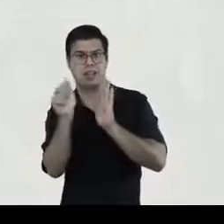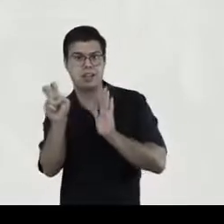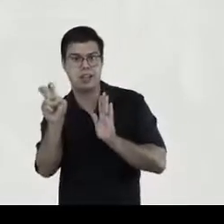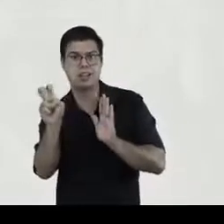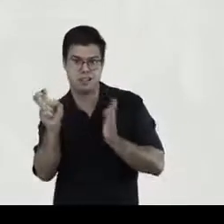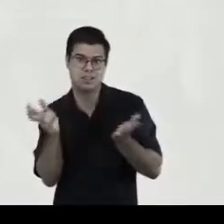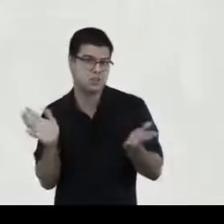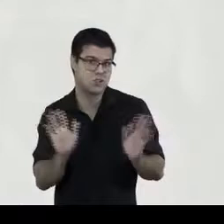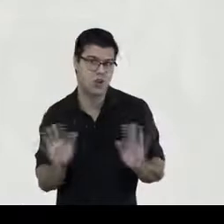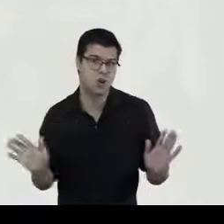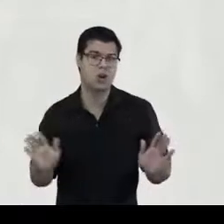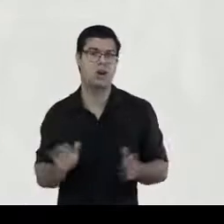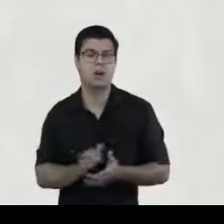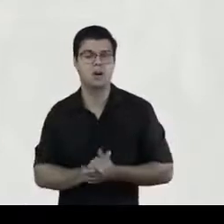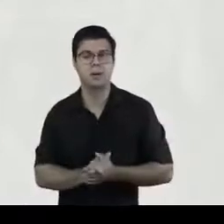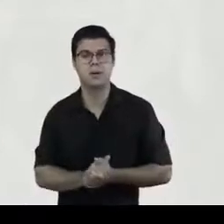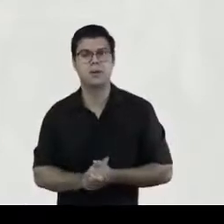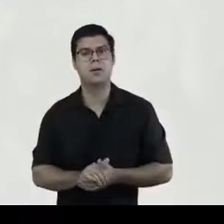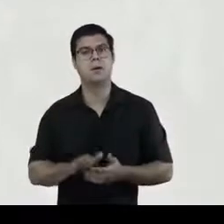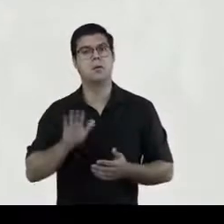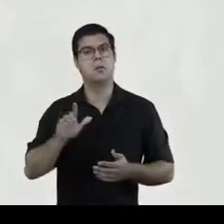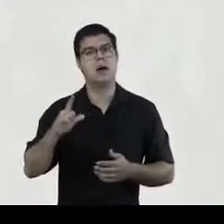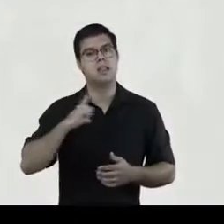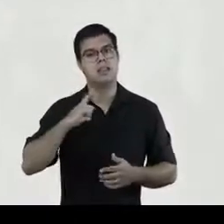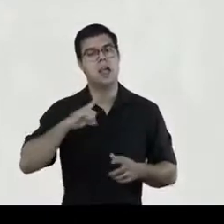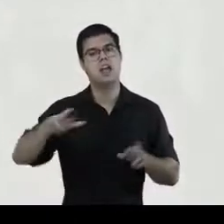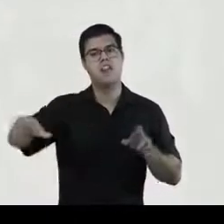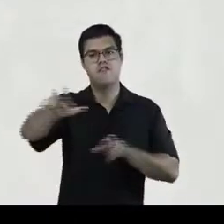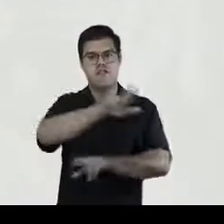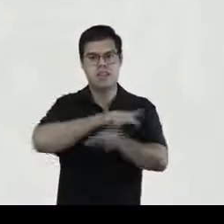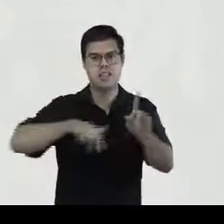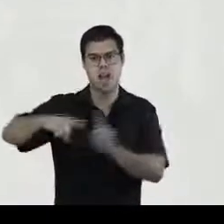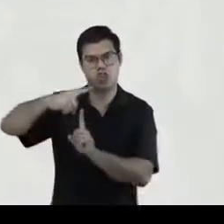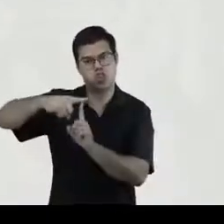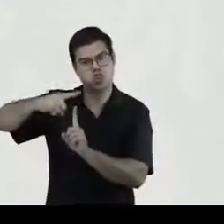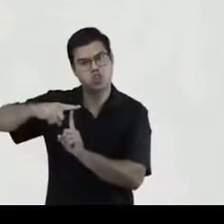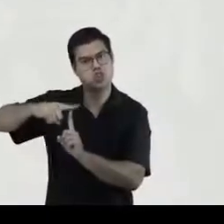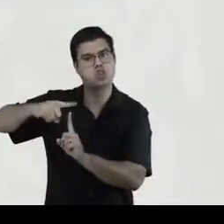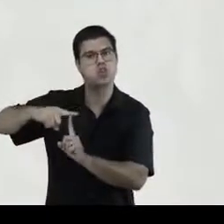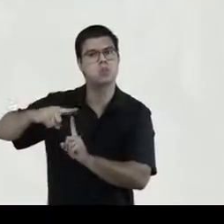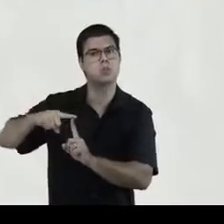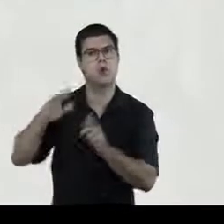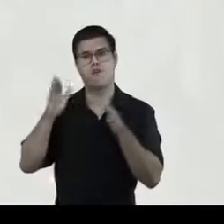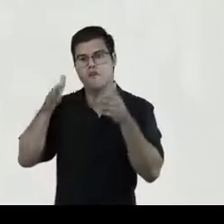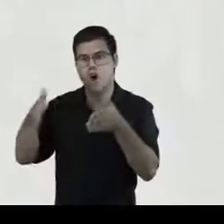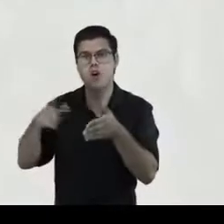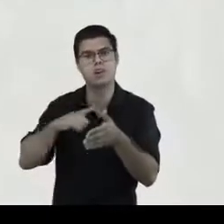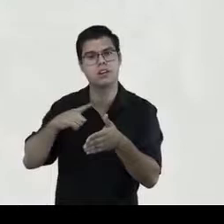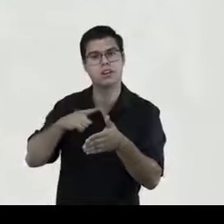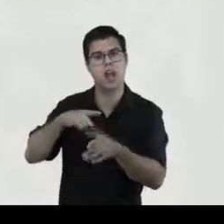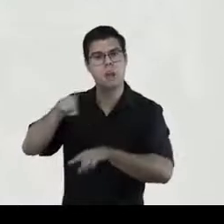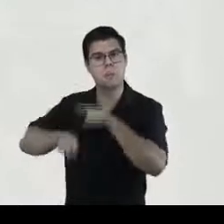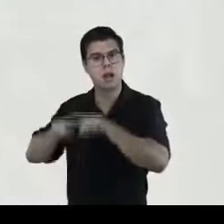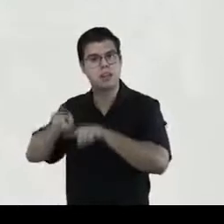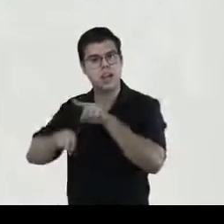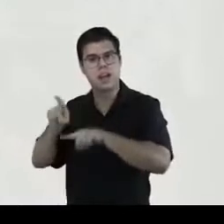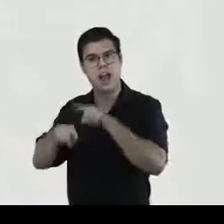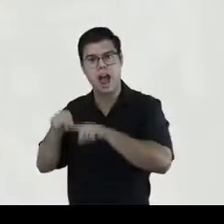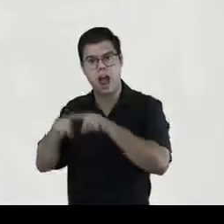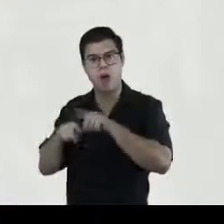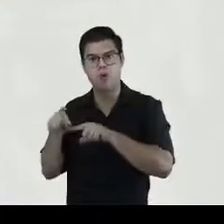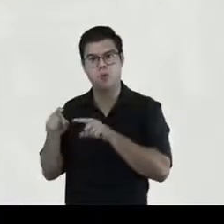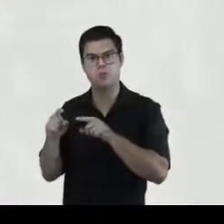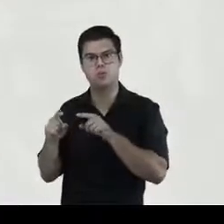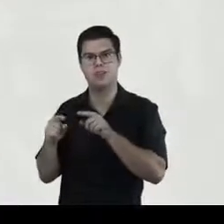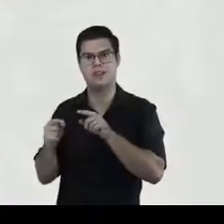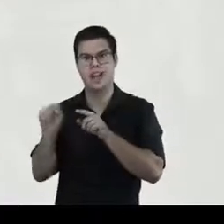vielen Typen auch relativ wenig Bildmaterial. Das bedingt sich natürlich gegenseitig. Das Bildmaterial wird nicht mehr, und wenn wir mehr Untergruppen